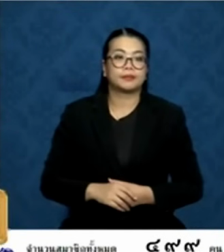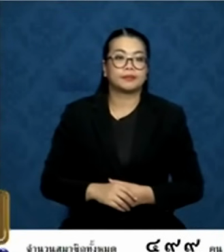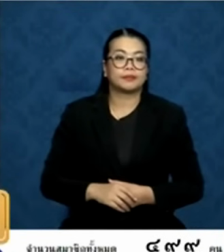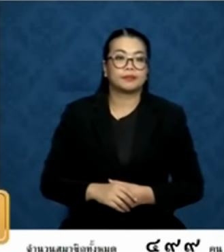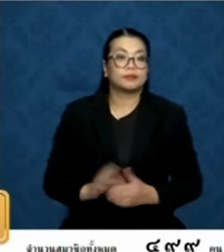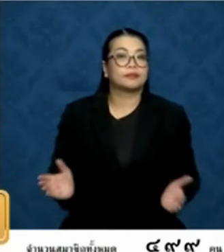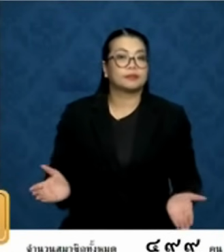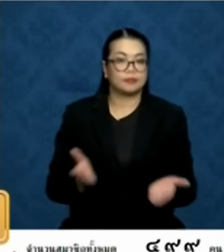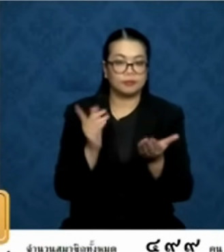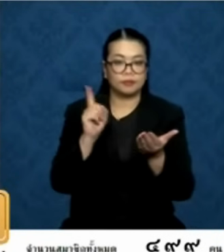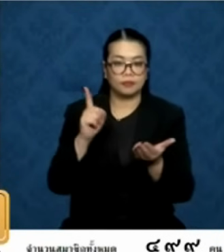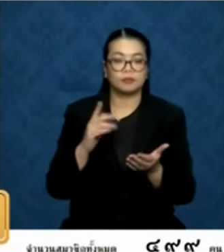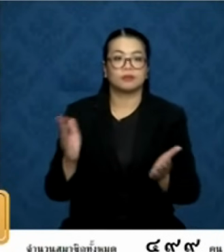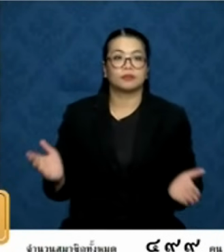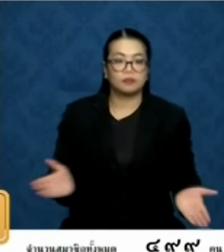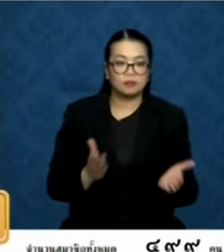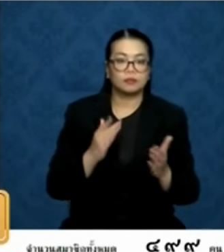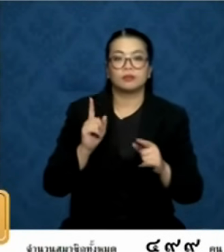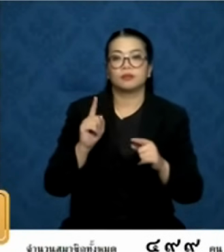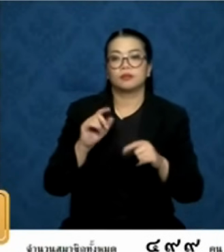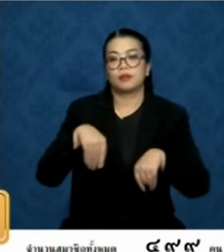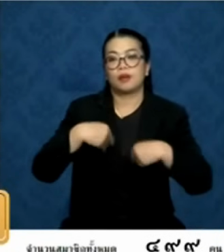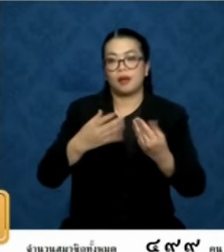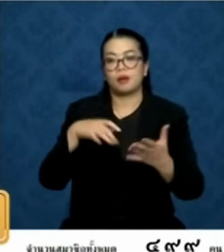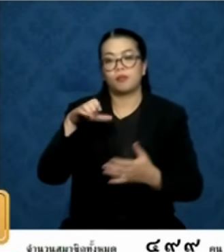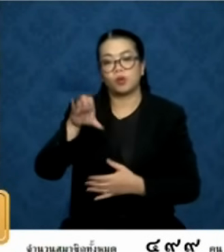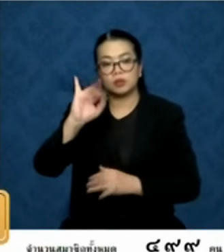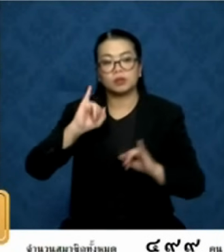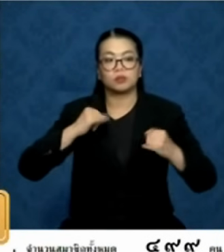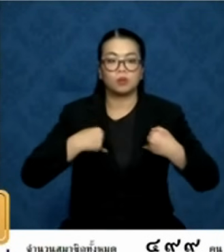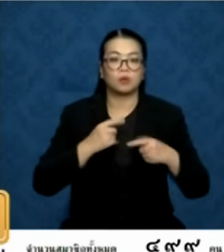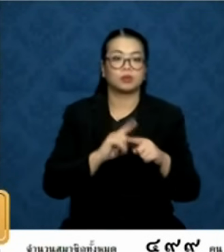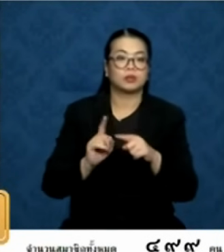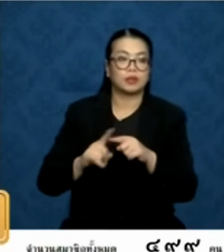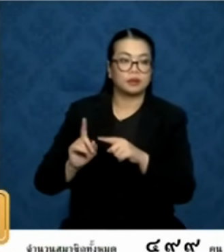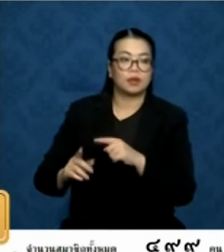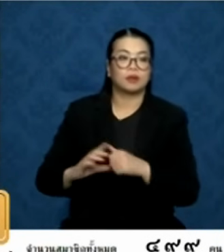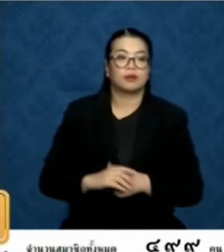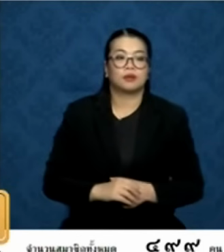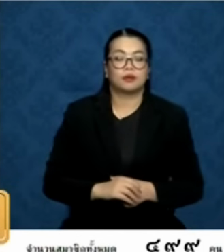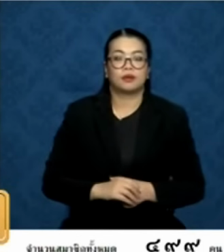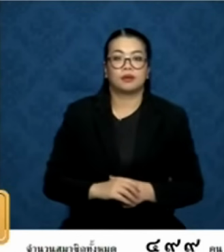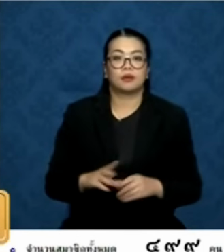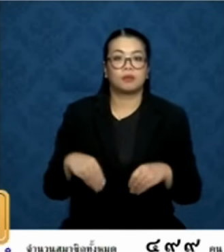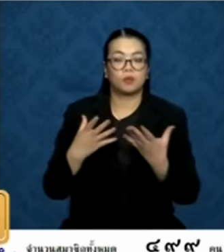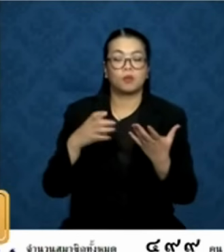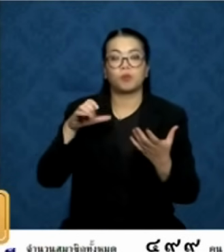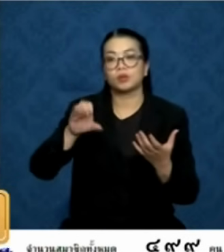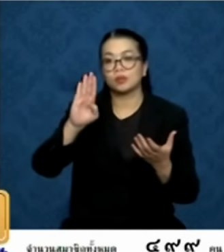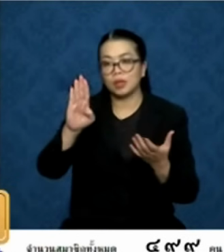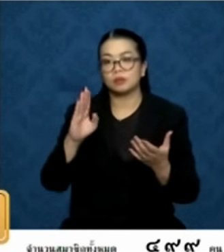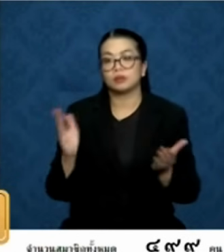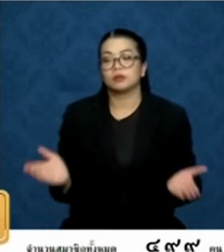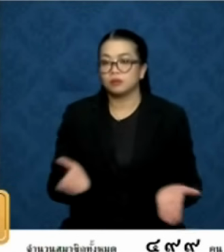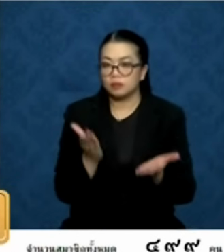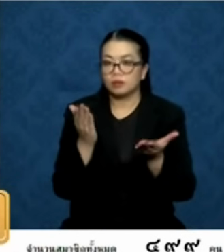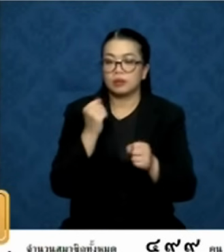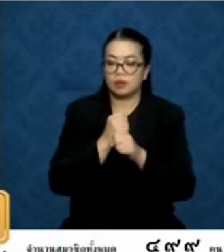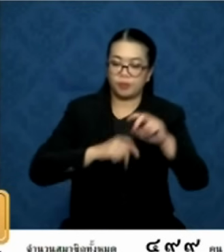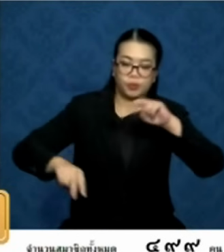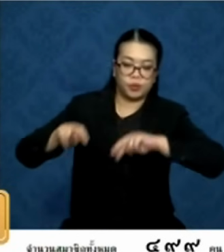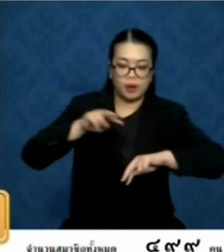เพื่อส่งเสริมสนับสนุนให้ผู้ประกอบการวิสาหกิจขนาดกลางและขนาดย่อมเป็นผู้ประกอบการและผู้ประกอบ